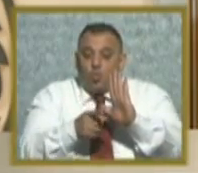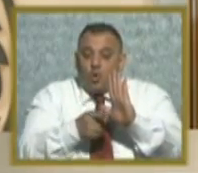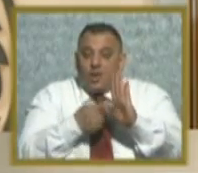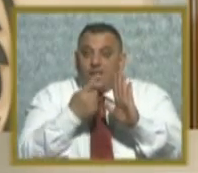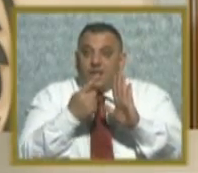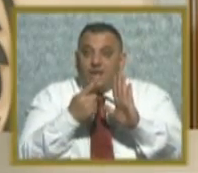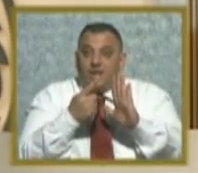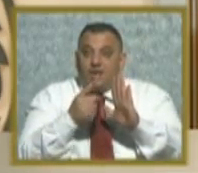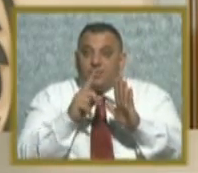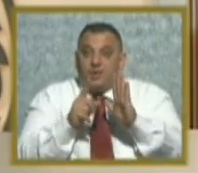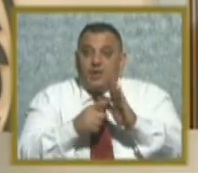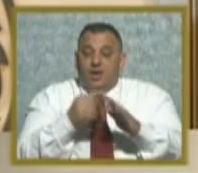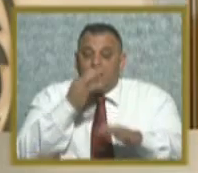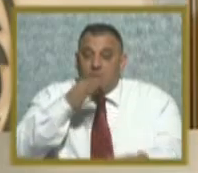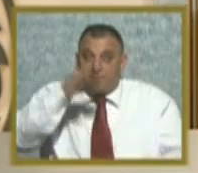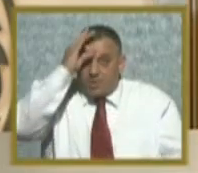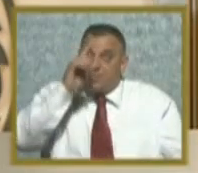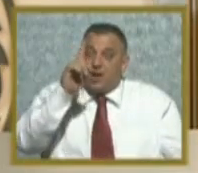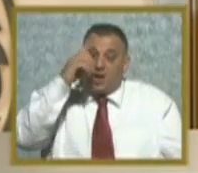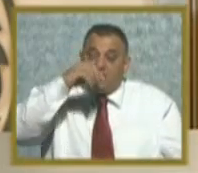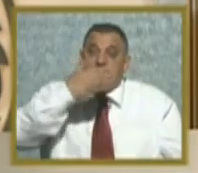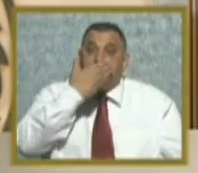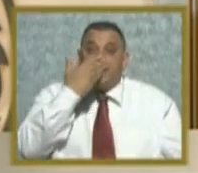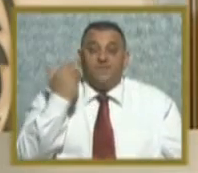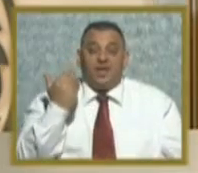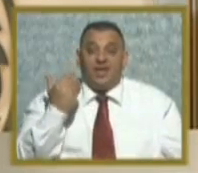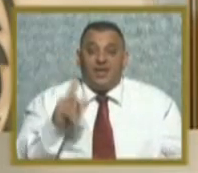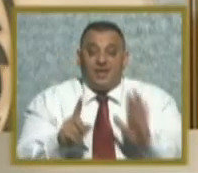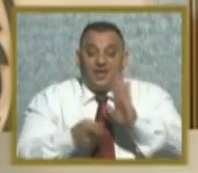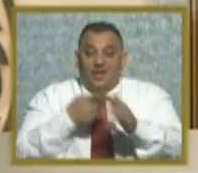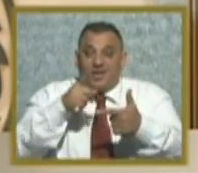بعض أوائل أسماء الله التي أخفاها عن عبادي، وبعض العلماء يقول بأن هذه